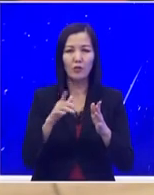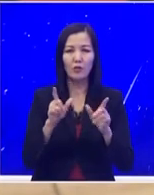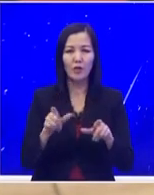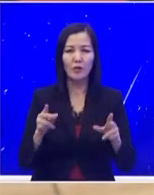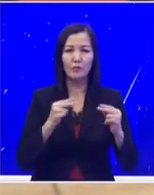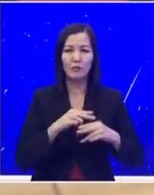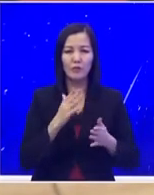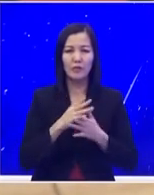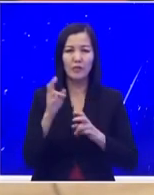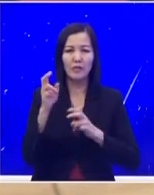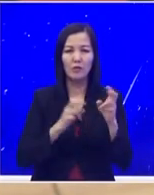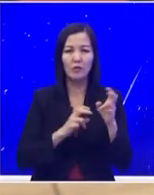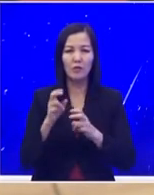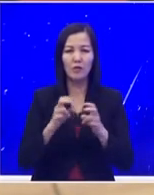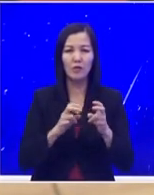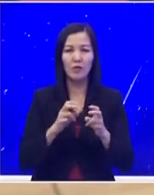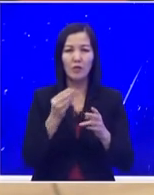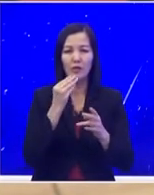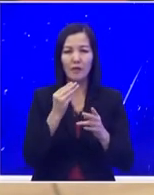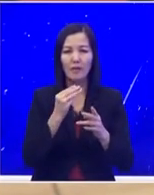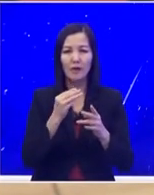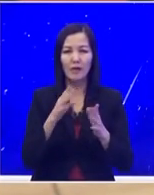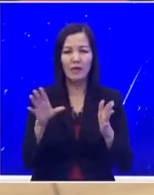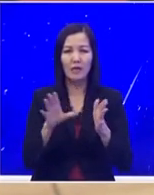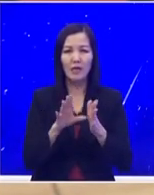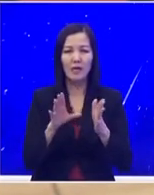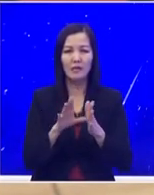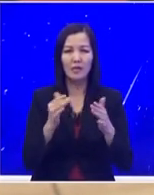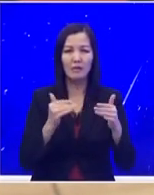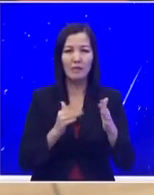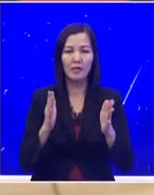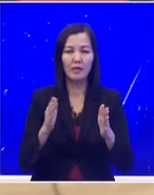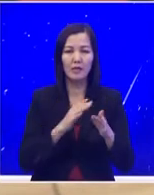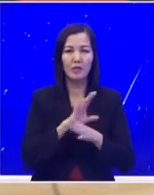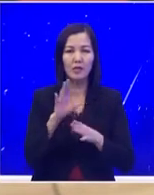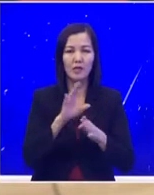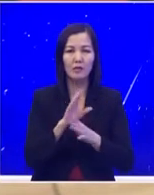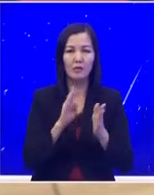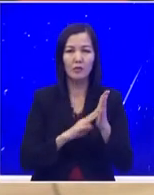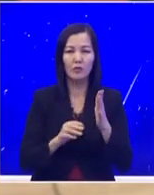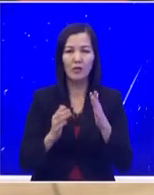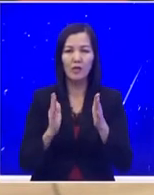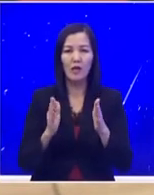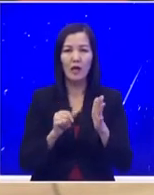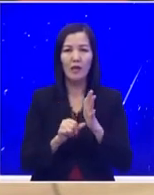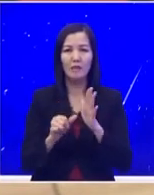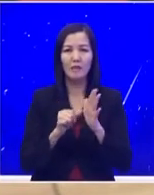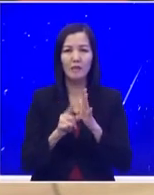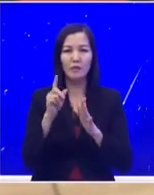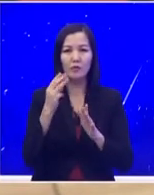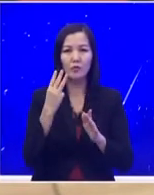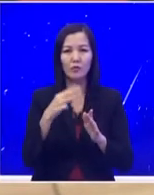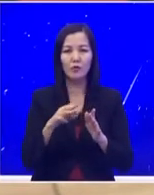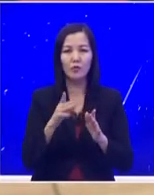істейді. Бұл зауытта тұрмыстық тамақ пісіретін газ плитасын шығарамыз. 90-60-60 бұл өнімді әлемнің алты құрлығында 130